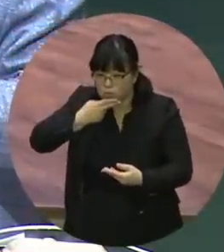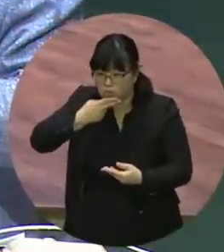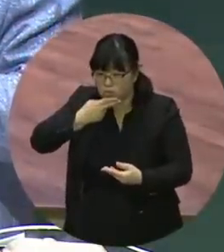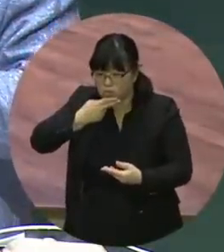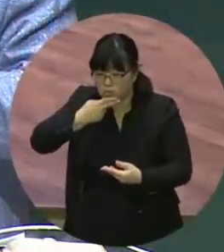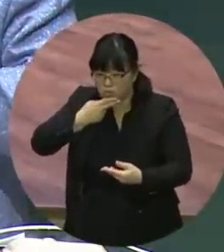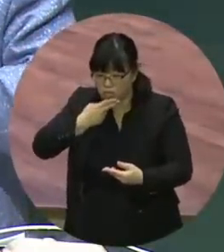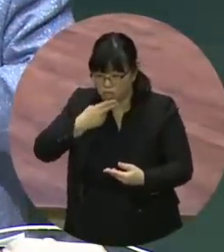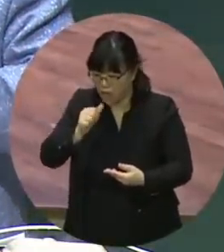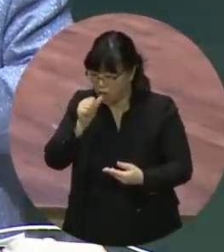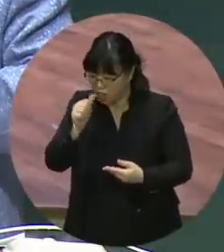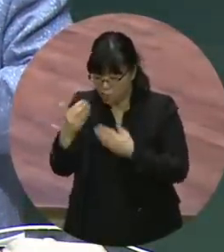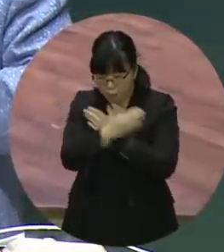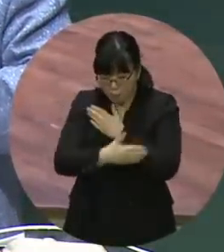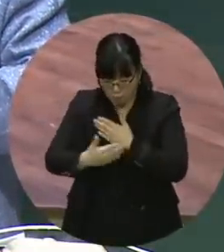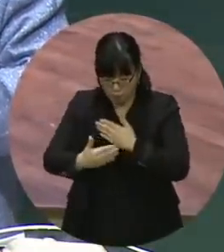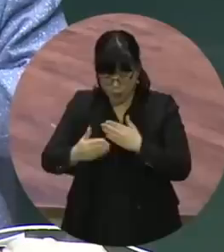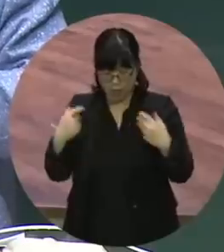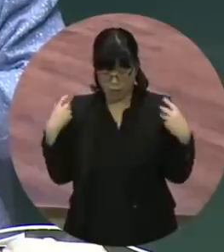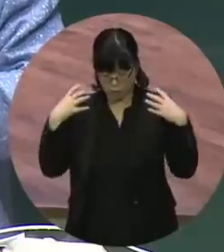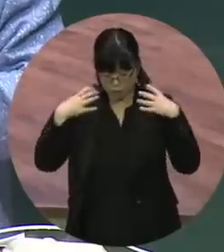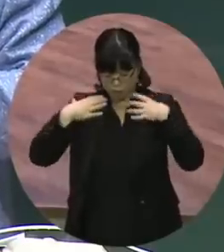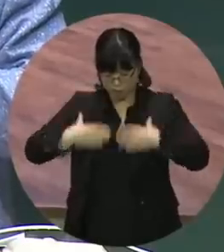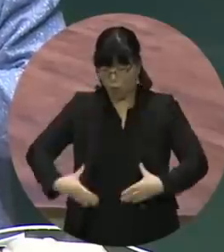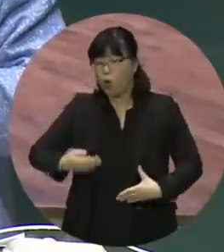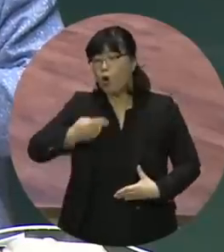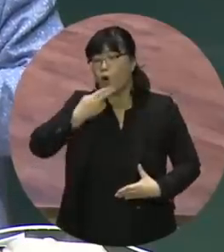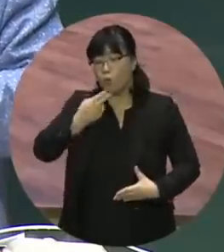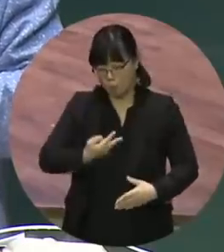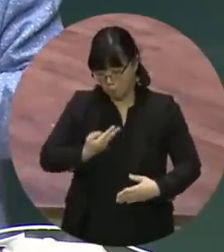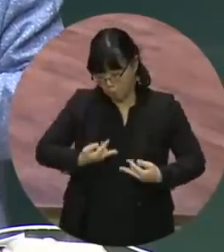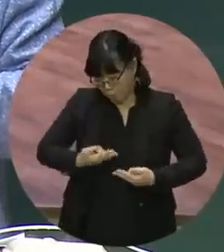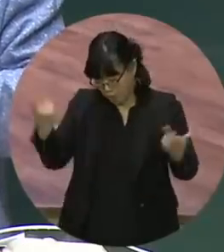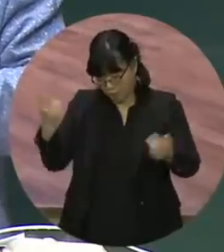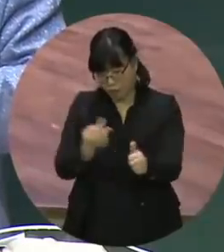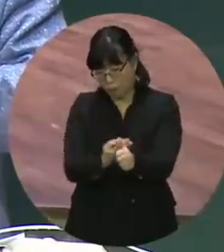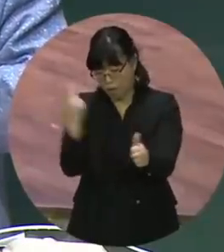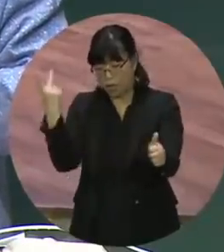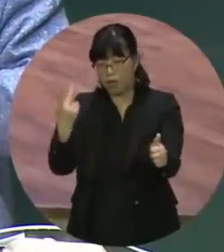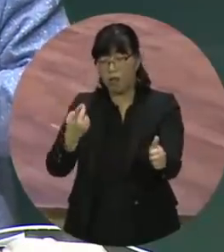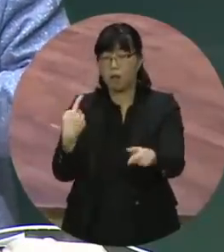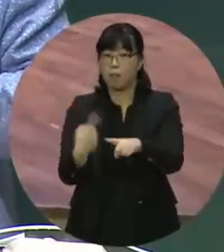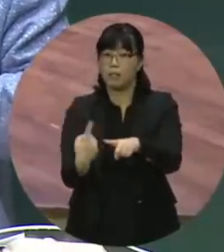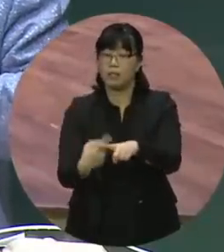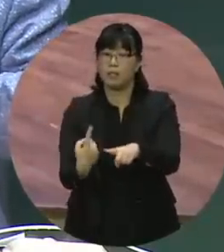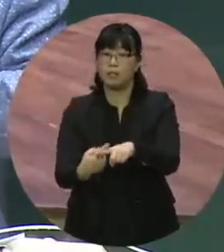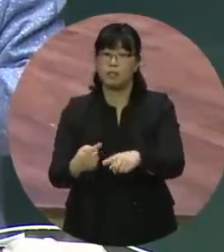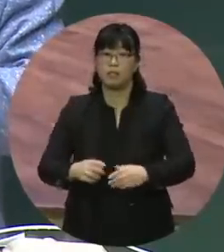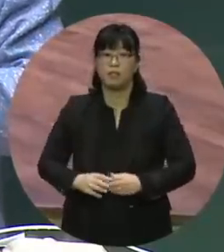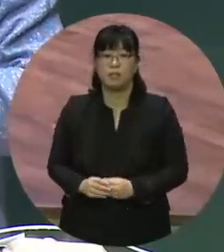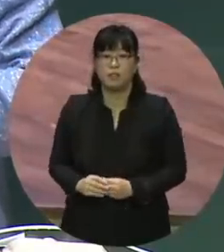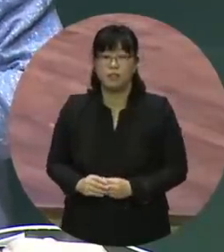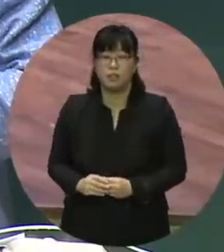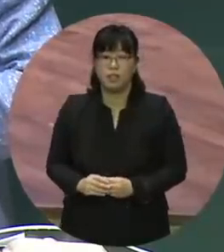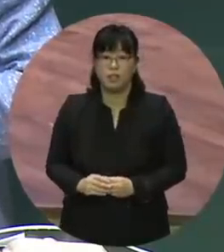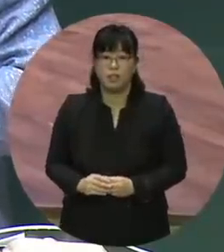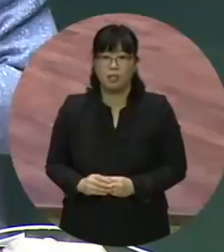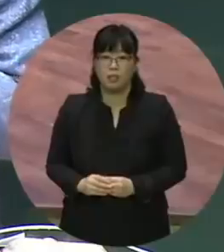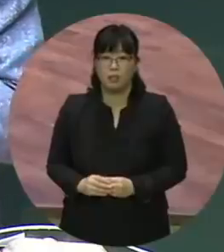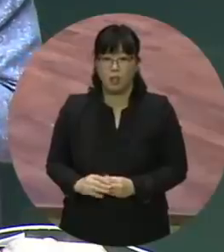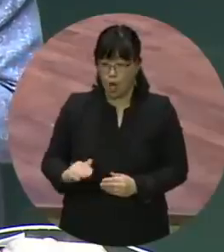외웠어요. 이거 어제 묵상하면서 가만 한 줄 한 줄 외우려고 외운 게 아니라 너희 안에 이 마음을